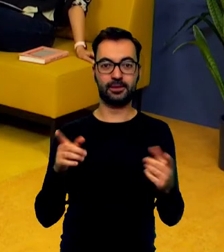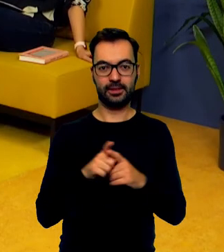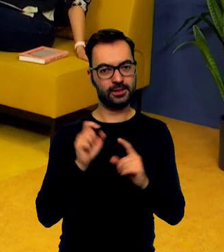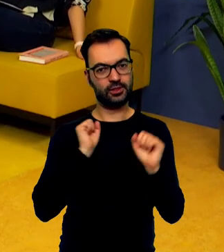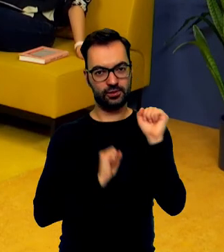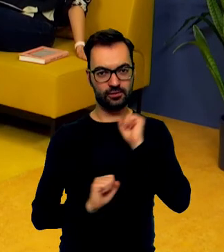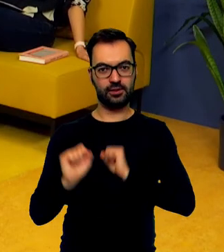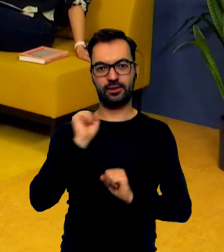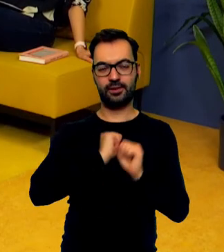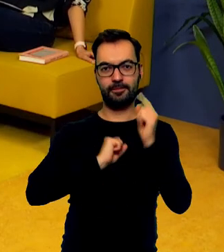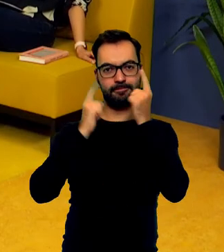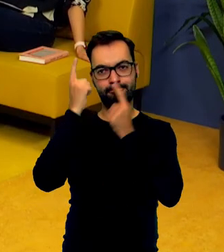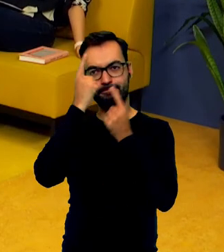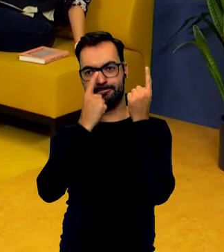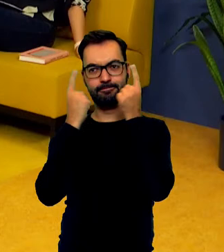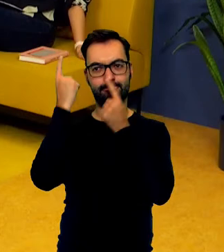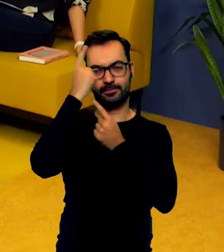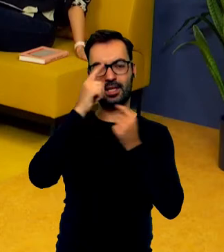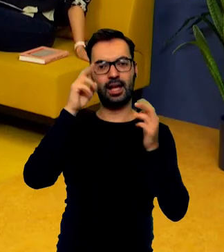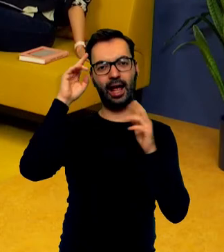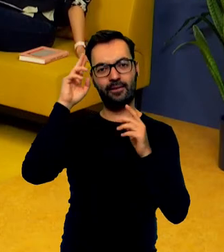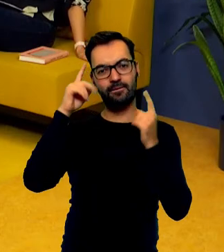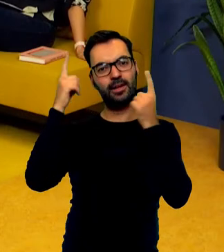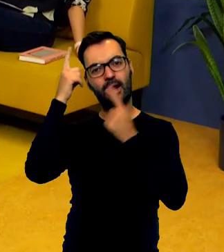do ćwiczenia się w refleksji jako właśnie